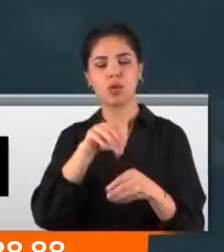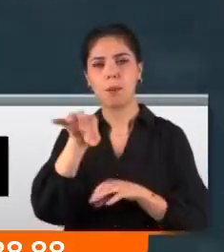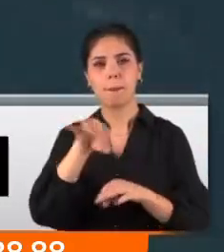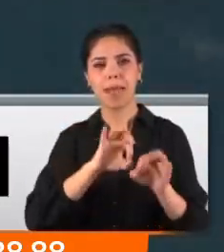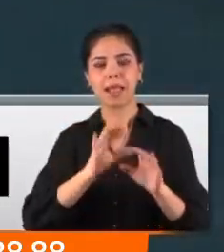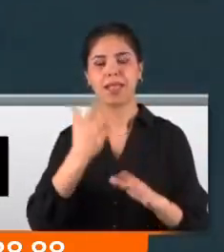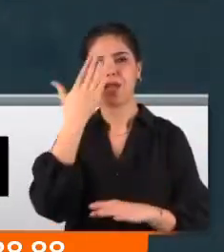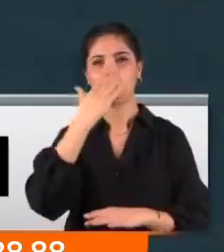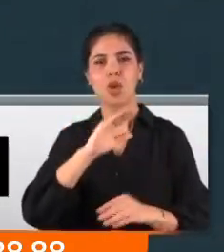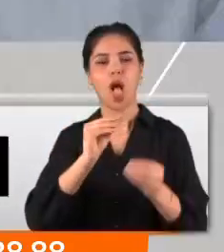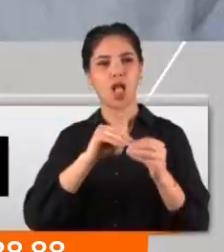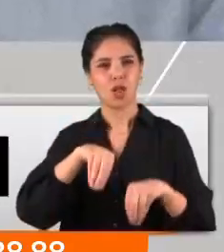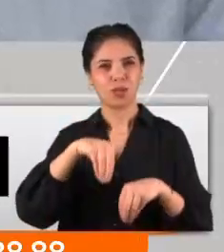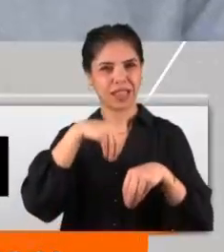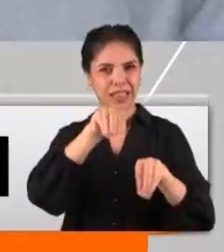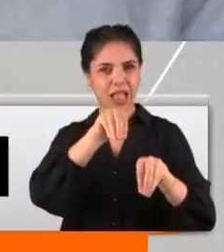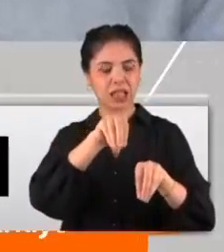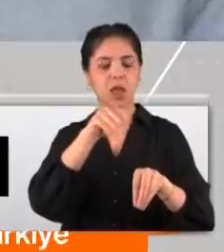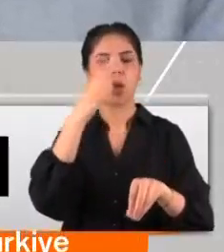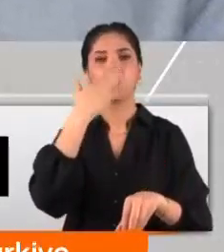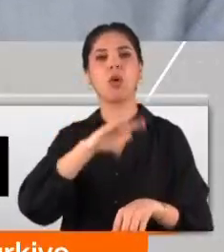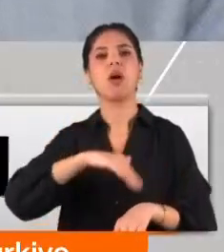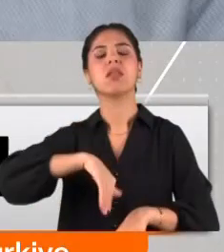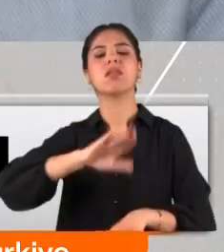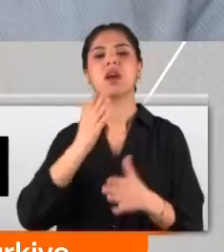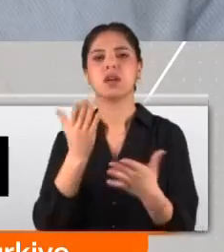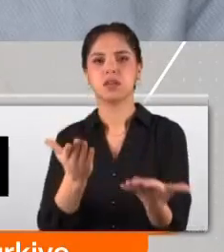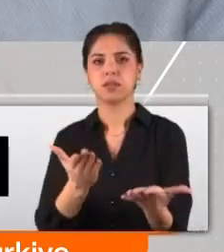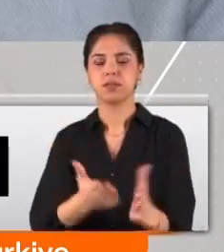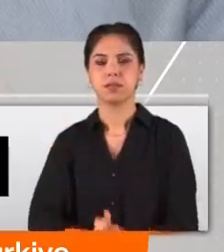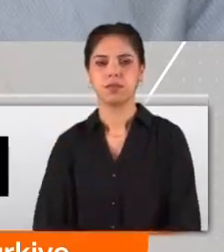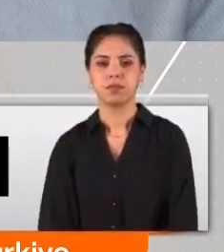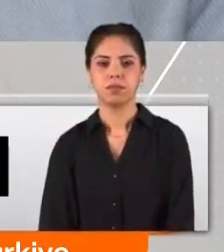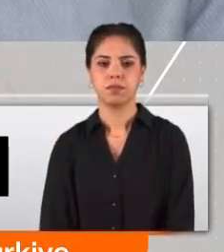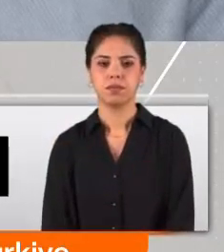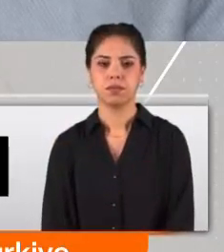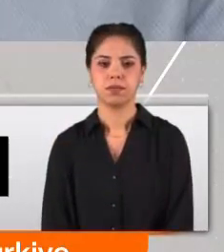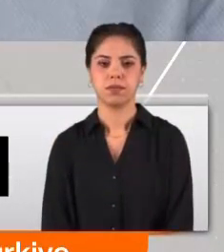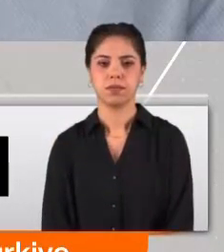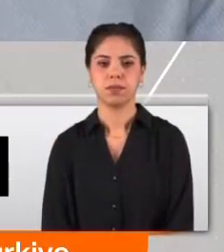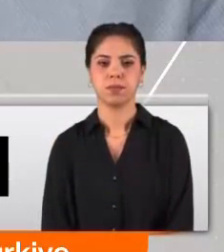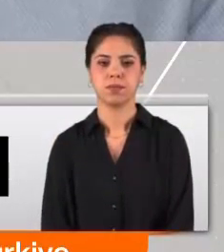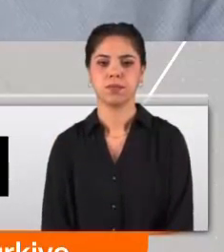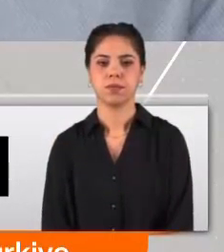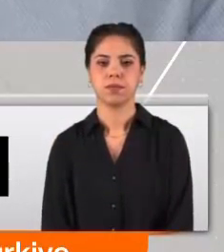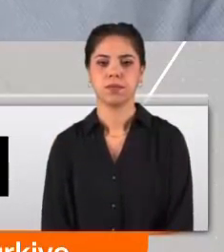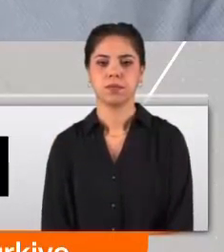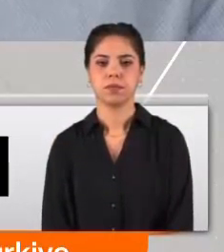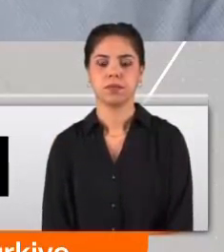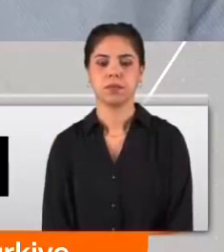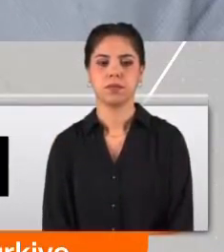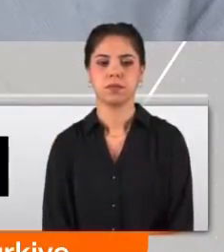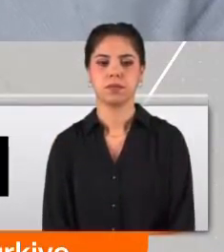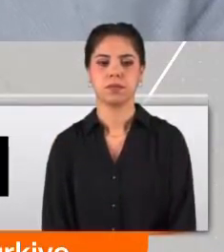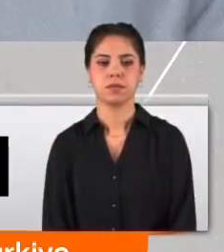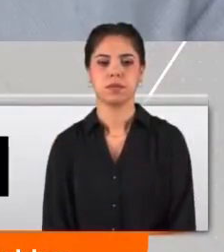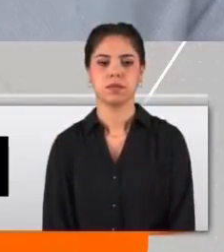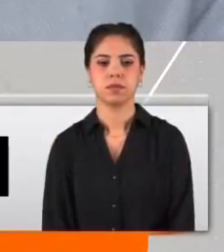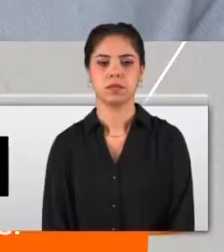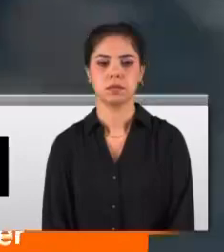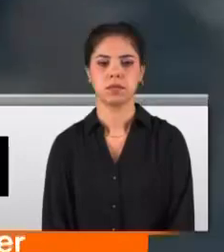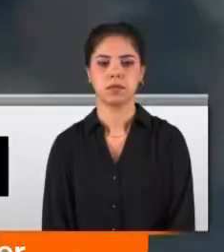diye satılan yumurta hilesi. Yumurta ve yumurta ürünleri özellikle salmonella kaynaklı enfeksiyon kaynaklarında en önemli